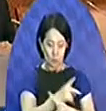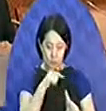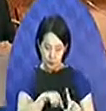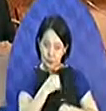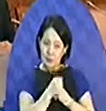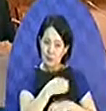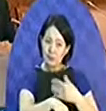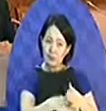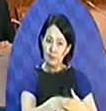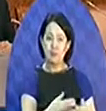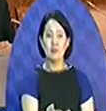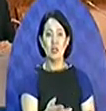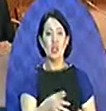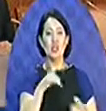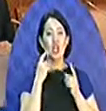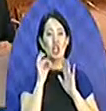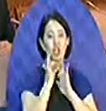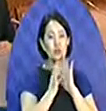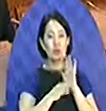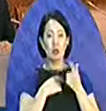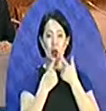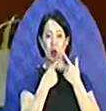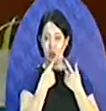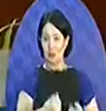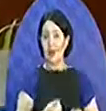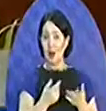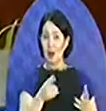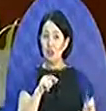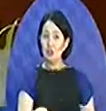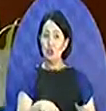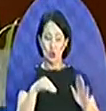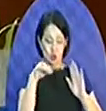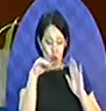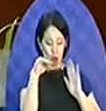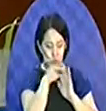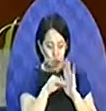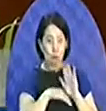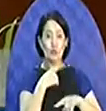явцад тогтох юм. За хуулийг хэрэгжүүлэх журмын тухайн хуулийг тусад нь гаргана гэсэн